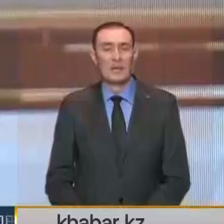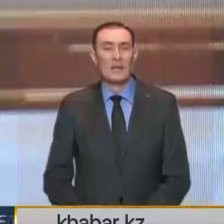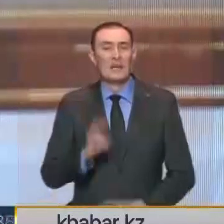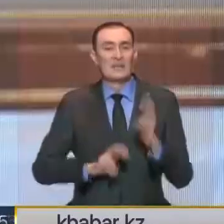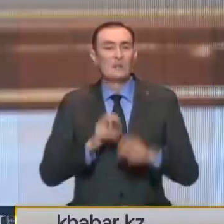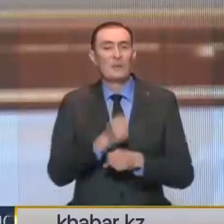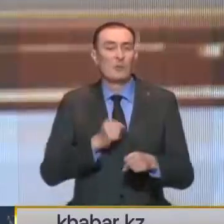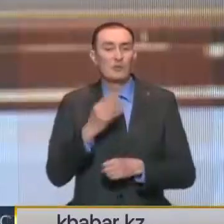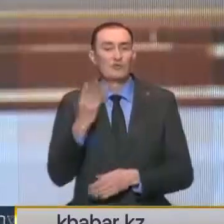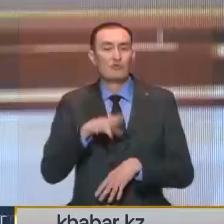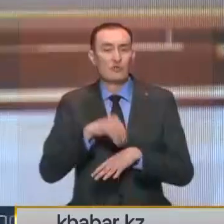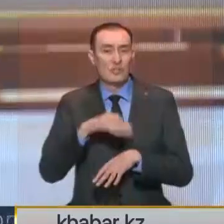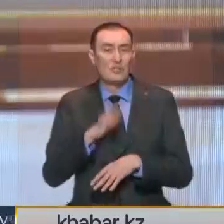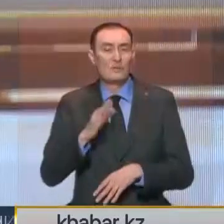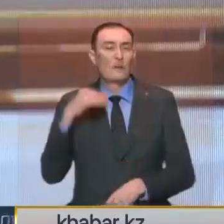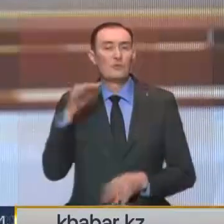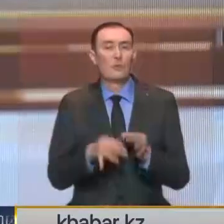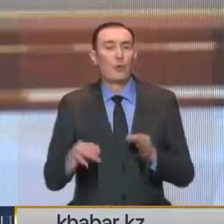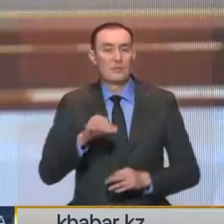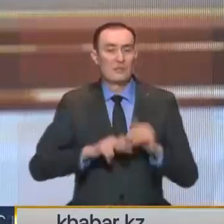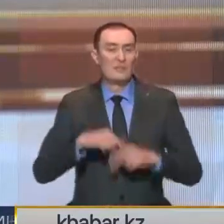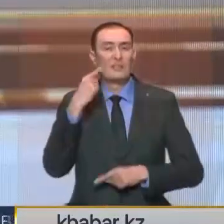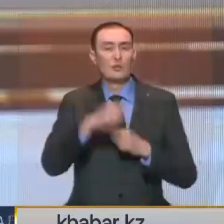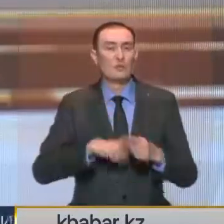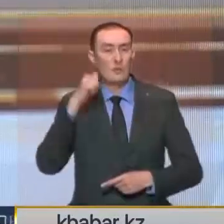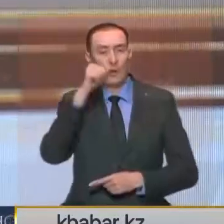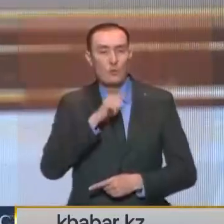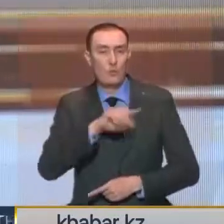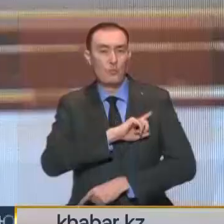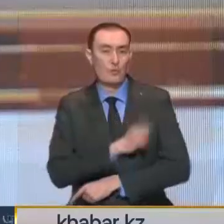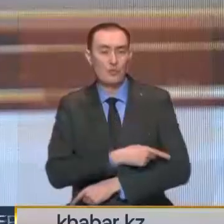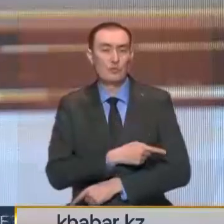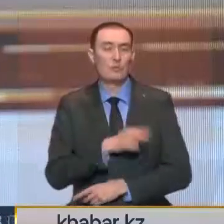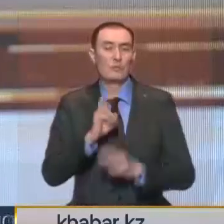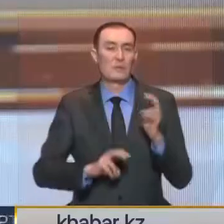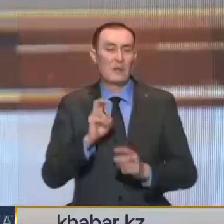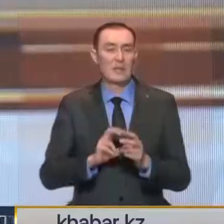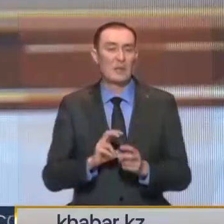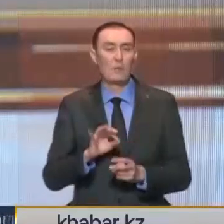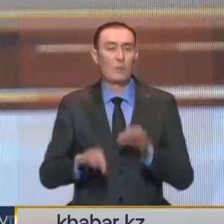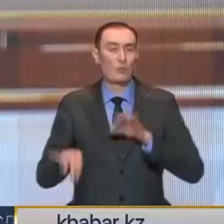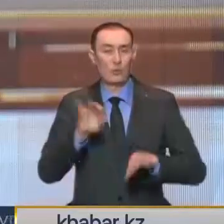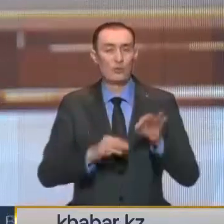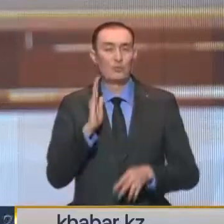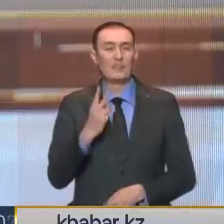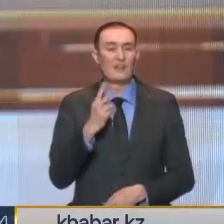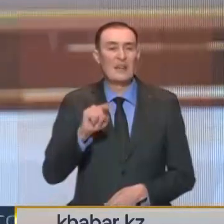Завод по переработке шерсти будет построен в Актюбинской области в следующем году. Производственная мощность предприятия, согласно проекту,